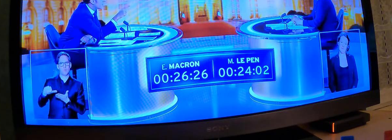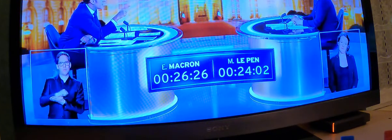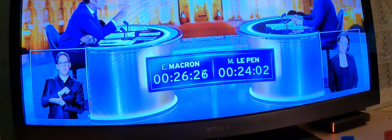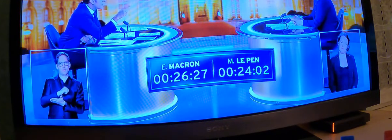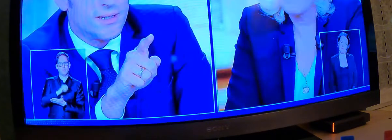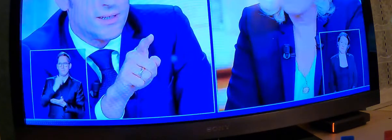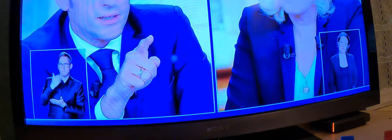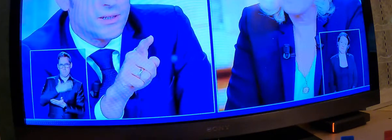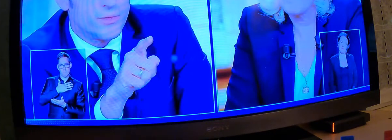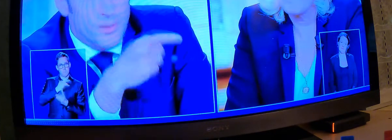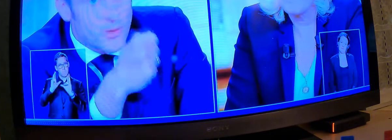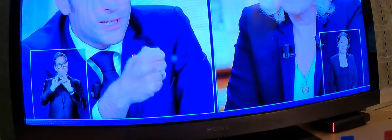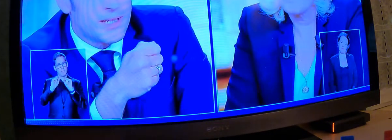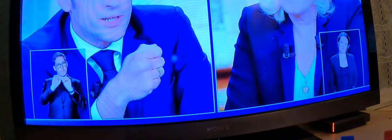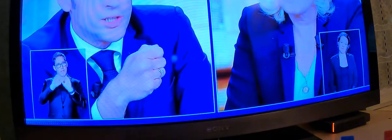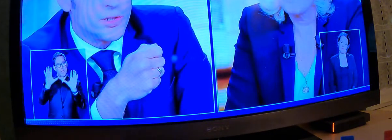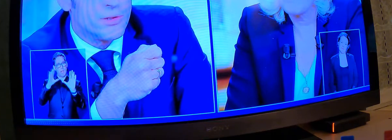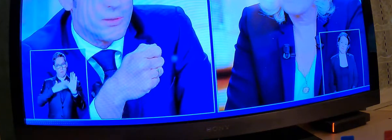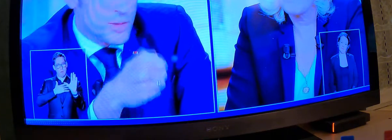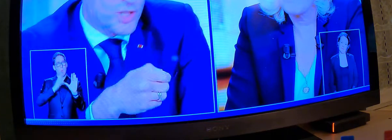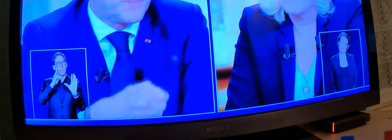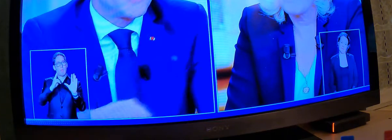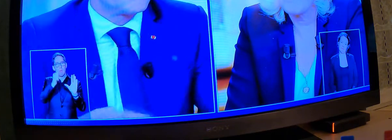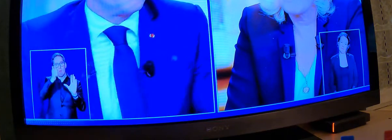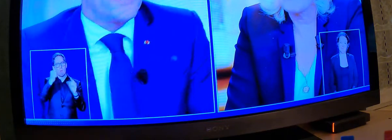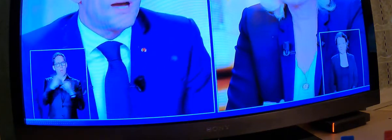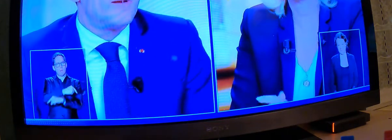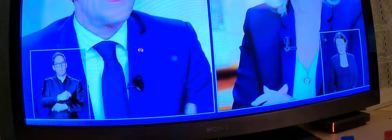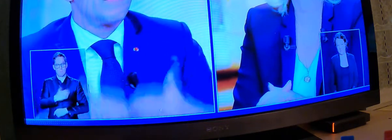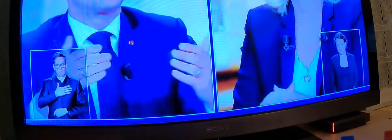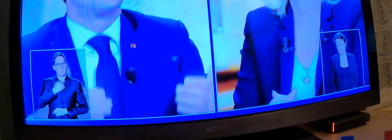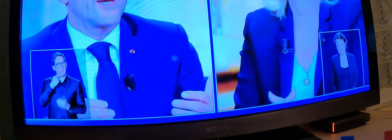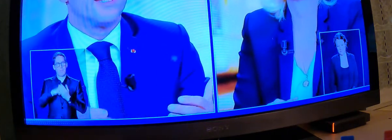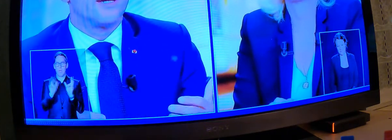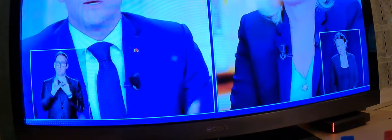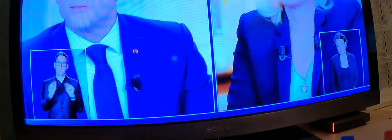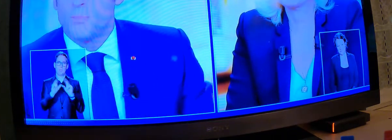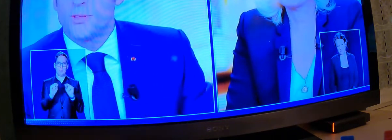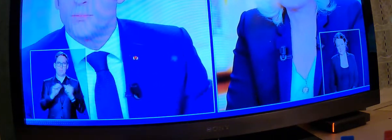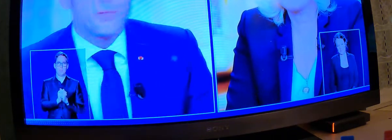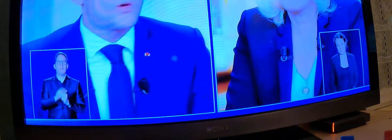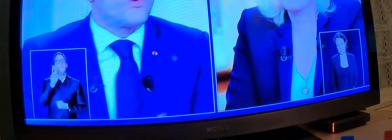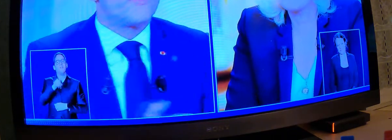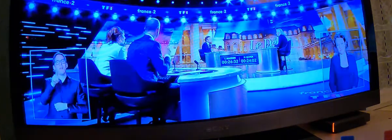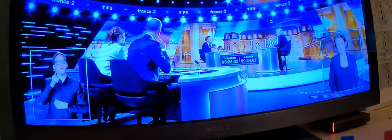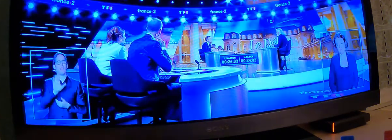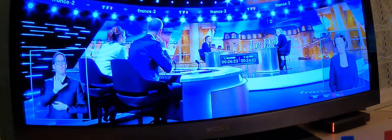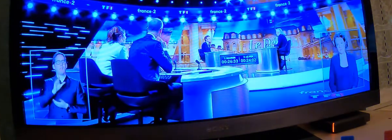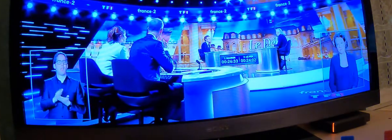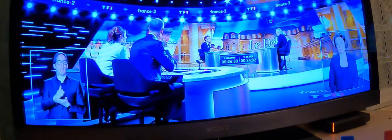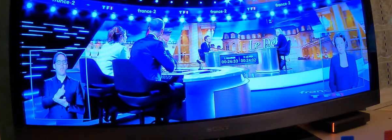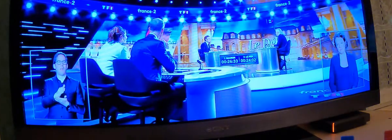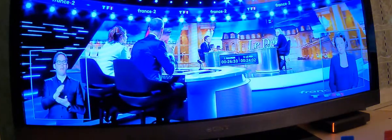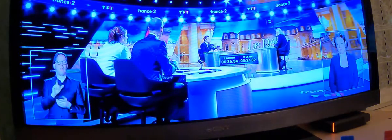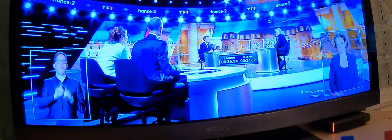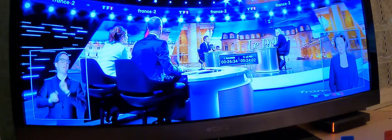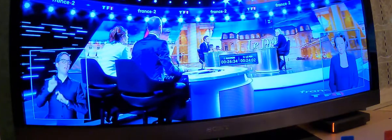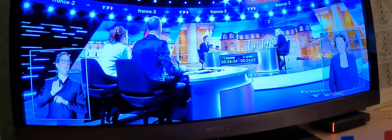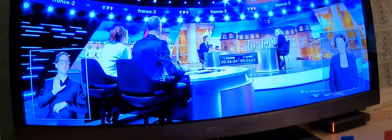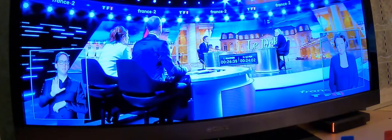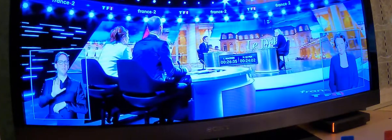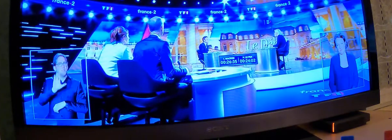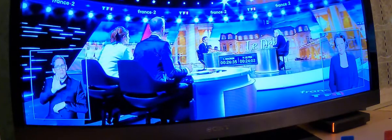progrès. Vous n'êtes pas honnête avec les gens. Moi, j'explique. C'est pas agréable. Pour se faire élire, c'est plus simple de dire qu'on revient sur une réforme antérieure,